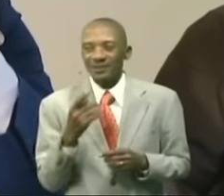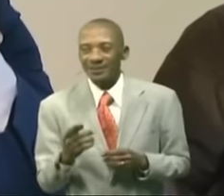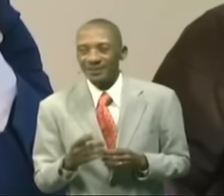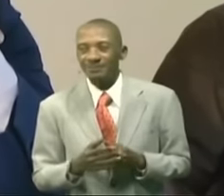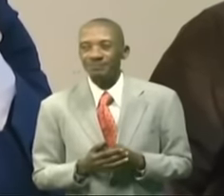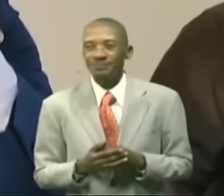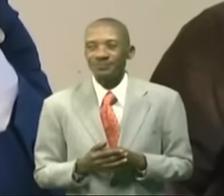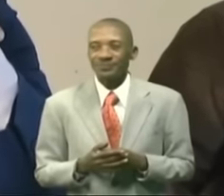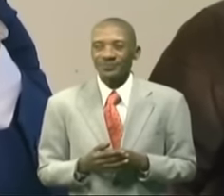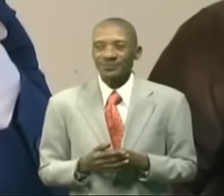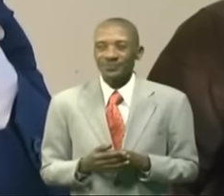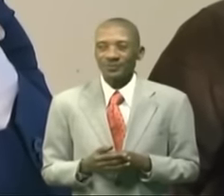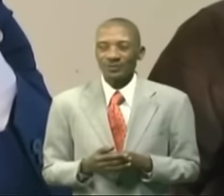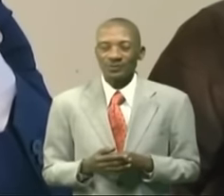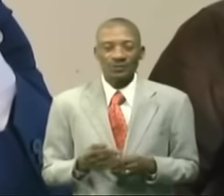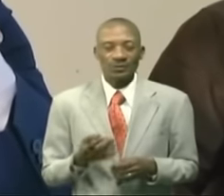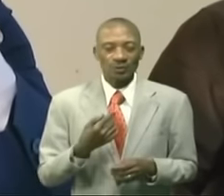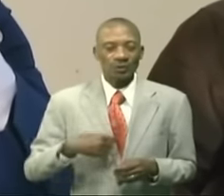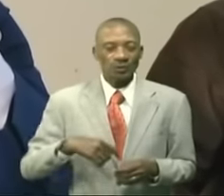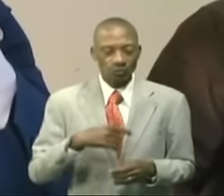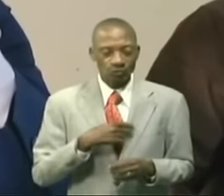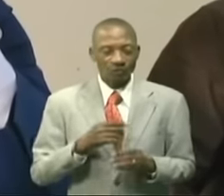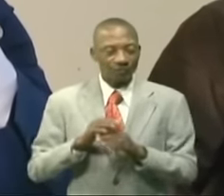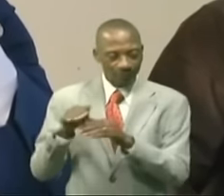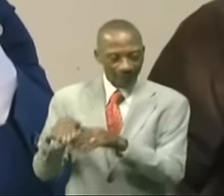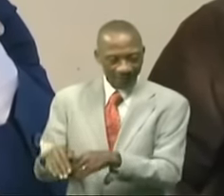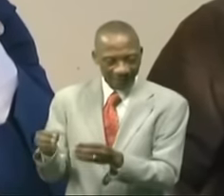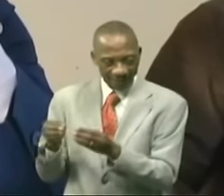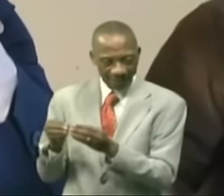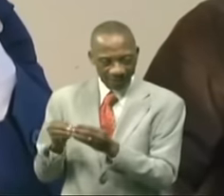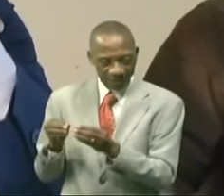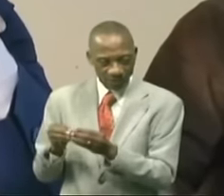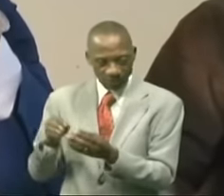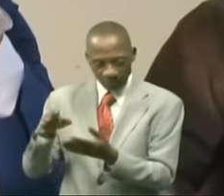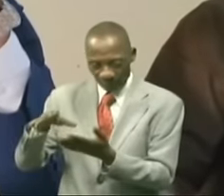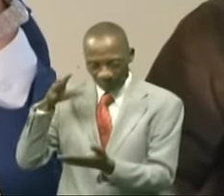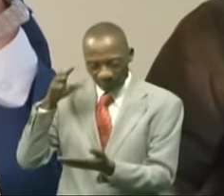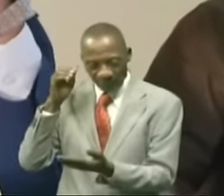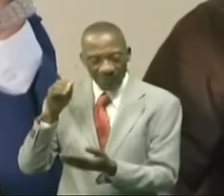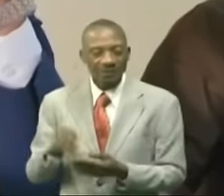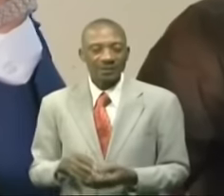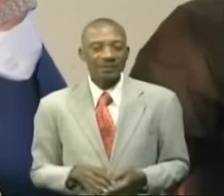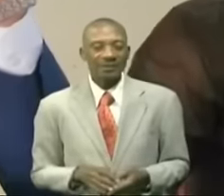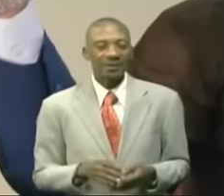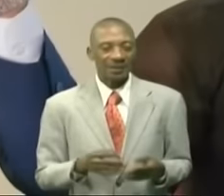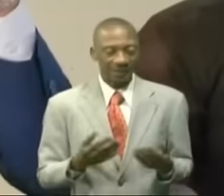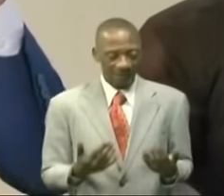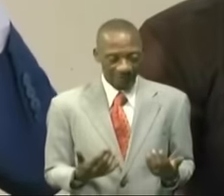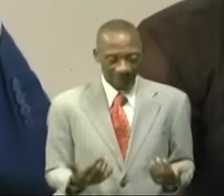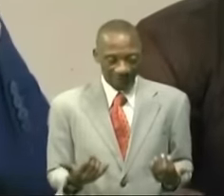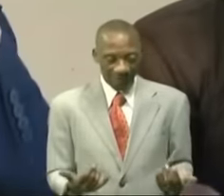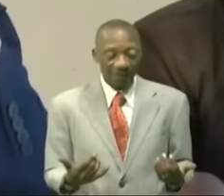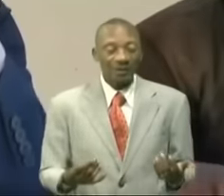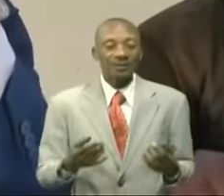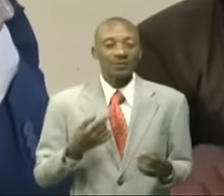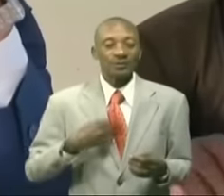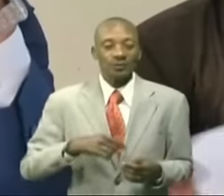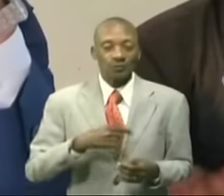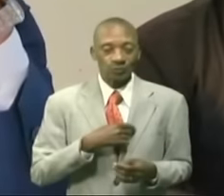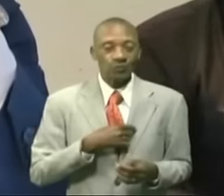excellence, Monsieur Félix-Antoine Tshisekedi Tshilombo, président de la République, chef de